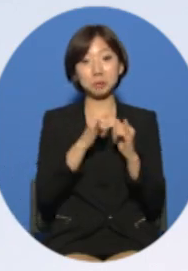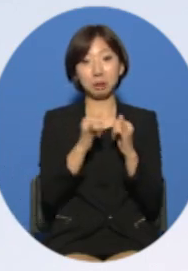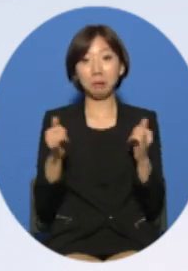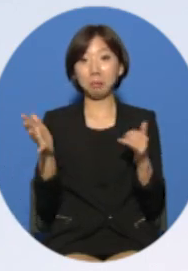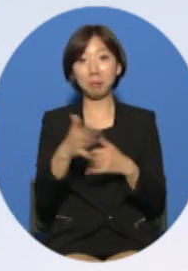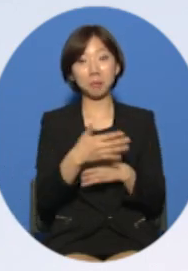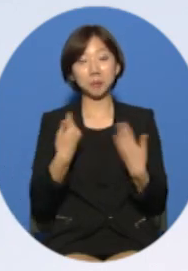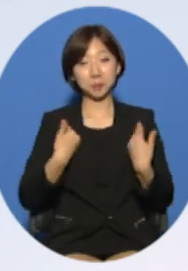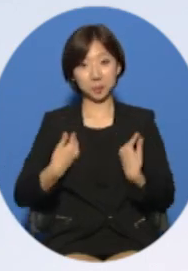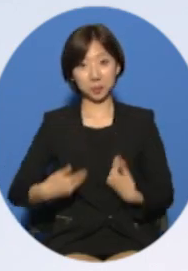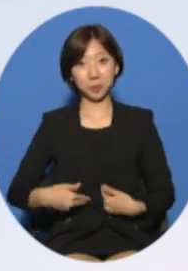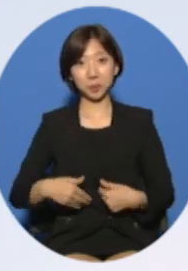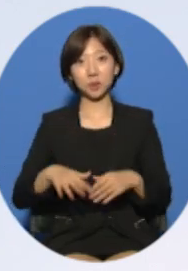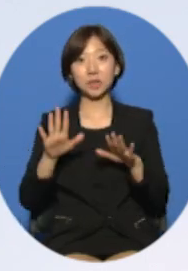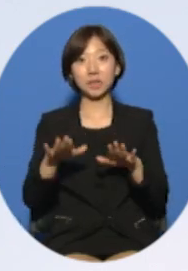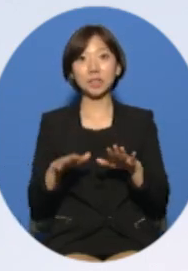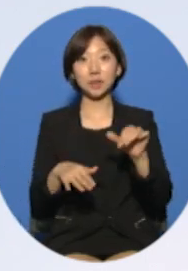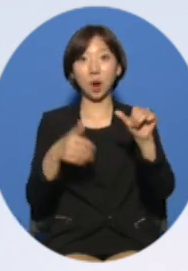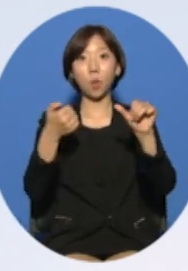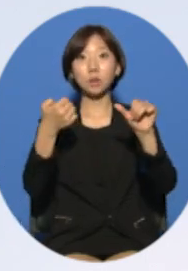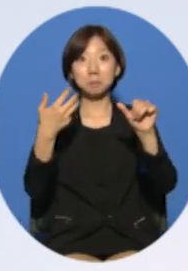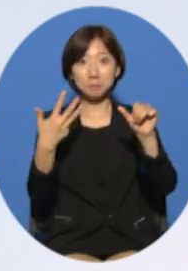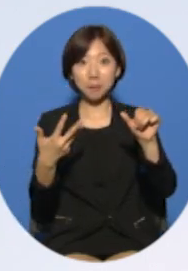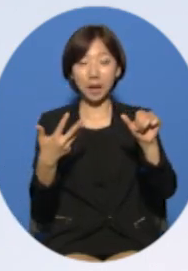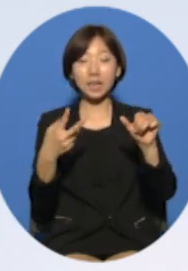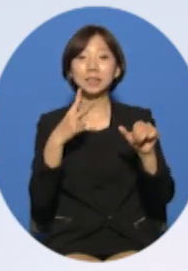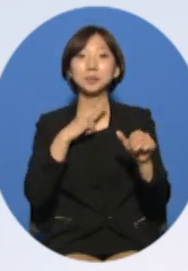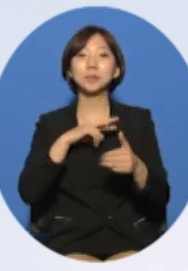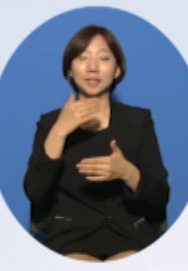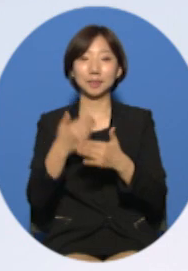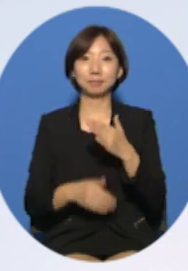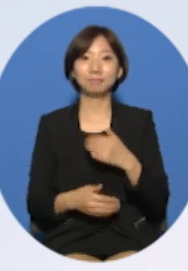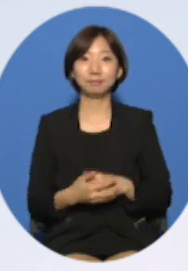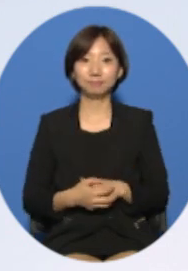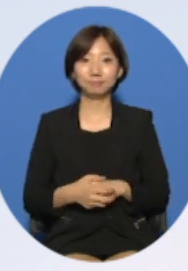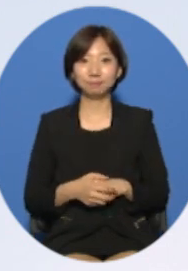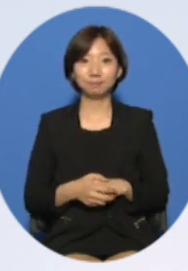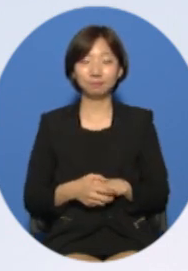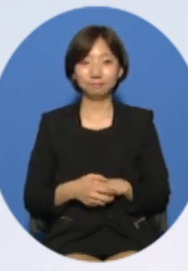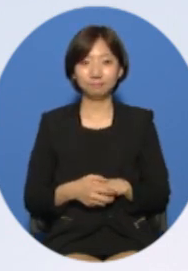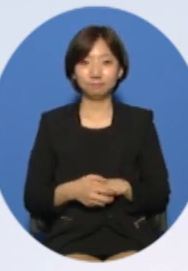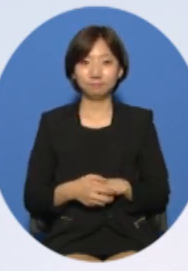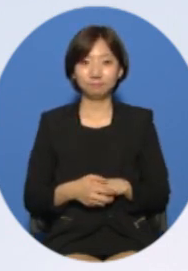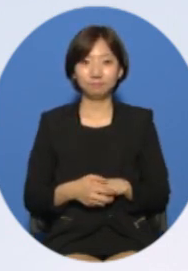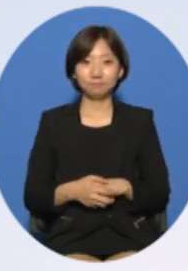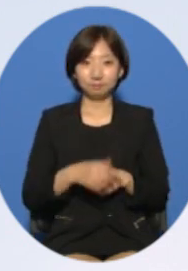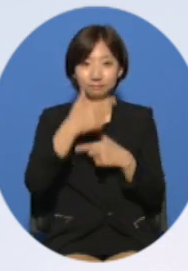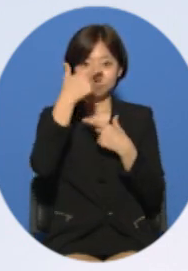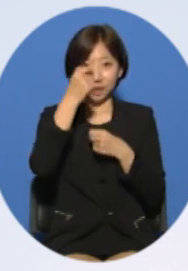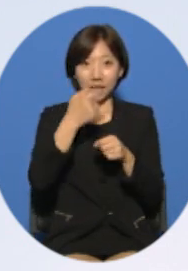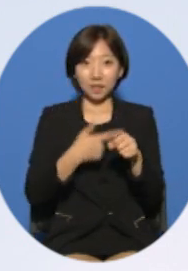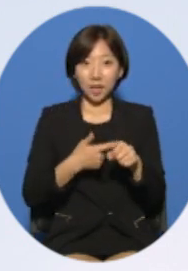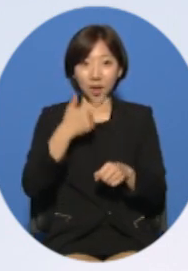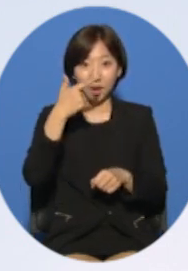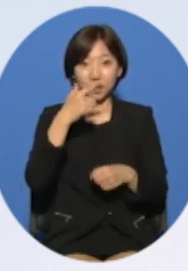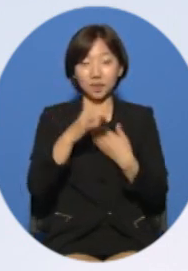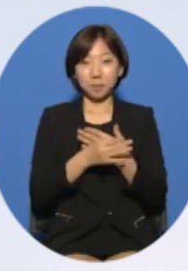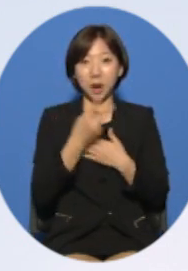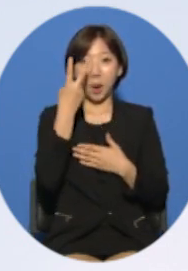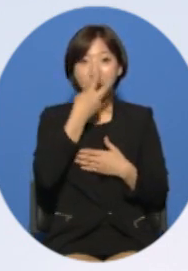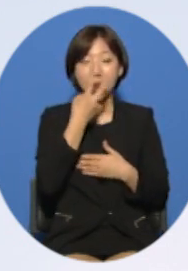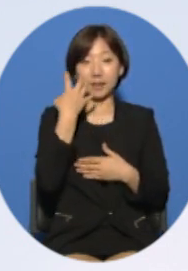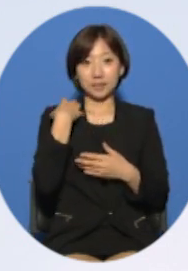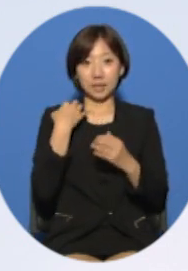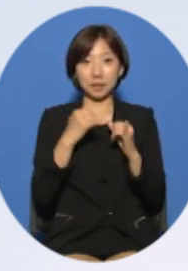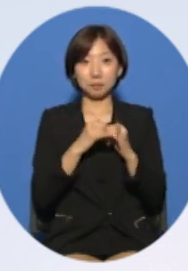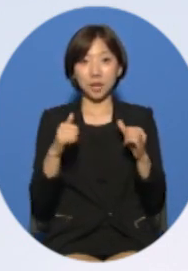이제 58분 넘어가니까 네. 투표 시작 2분밖에 남지 않았습니다. 그렇습니다. 네. 정각 6시가 되면은 네. 투표 관리관께서는